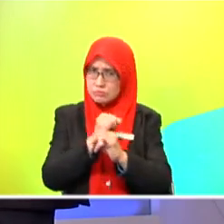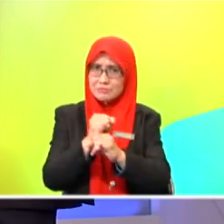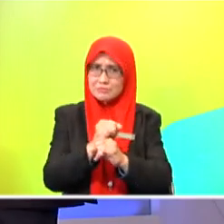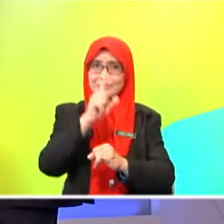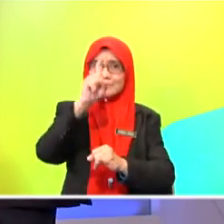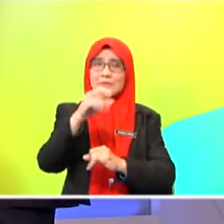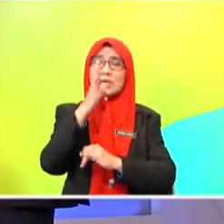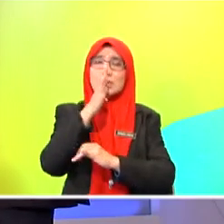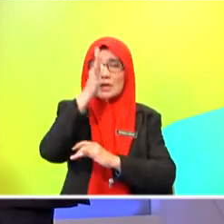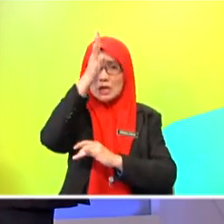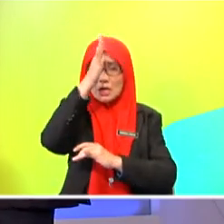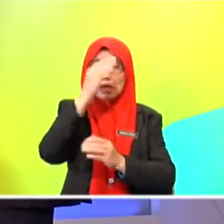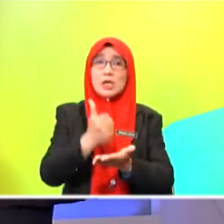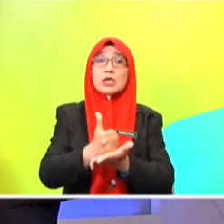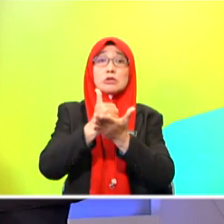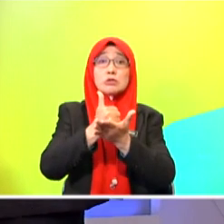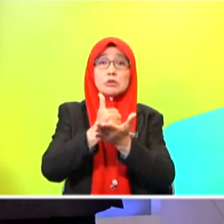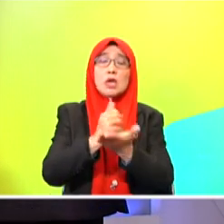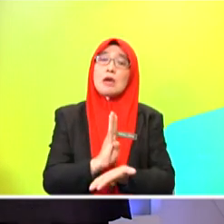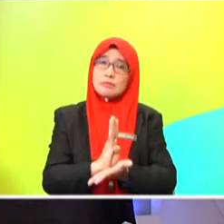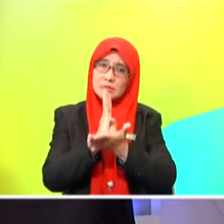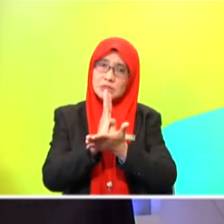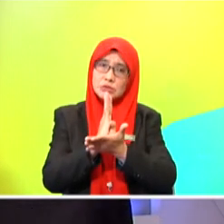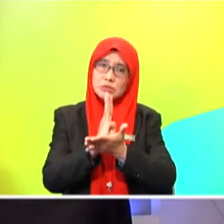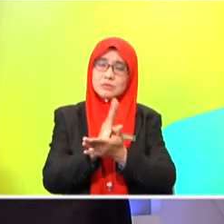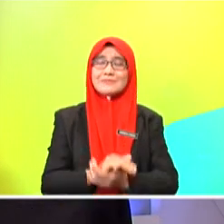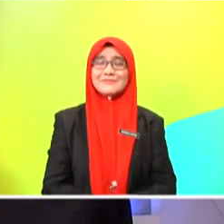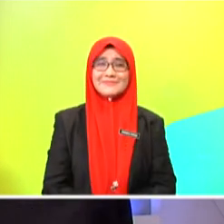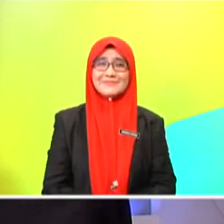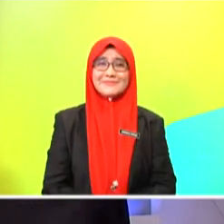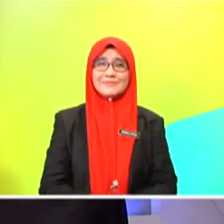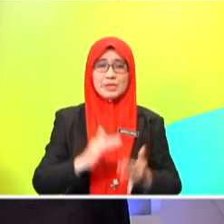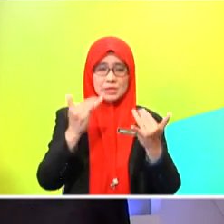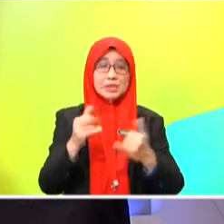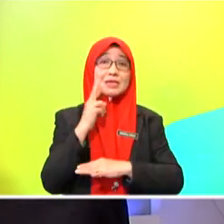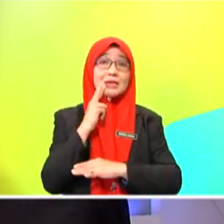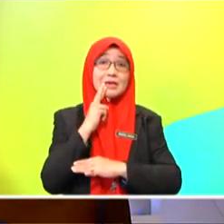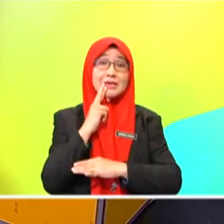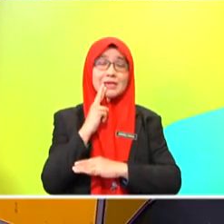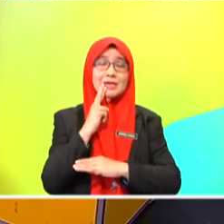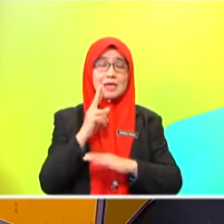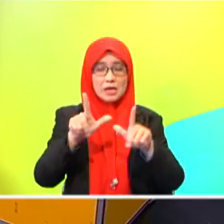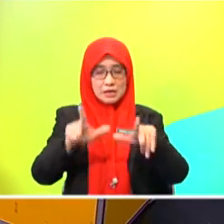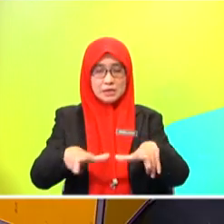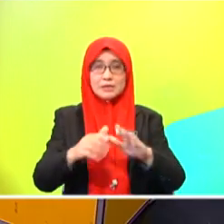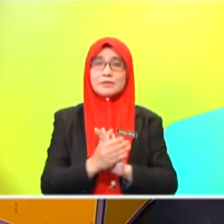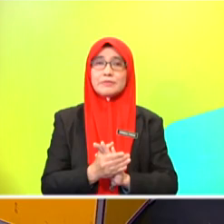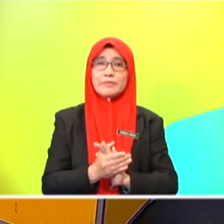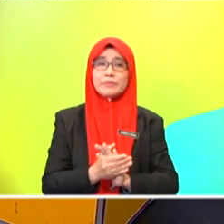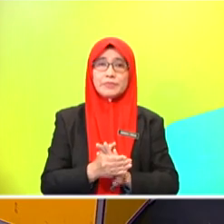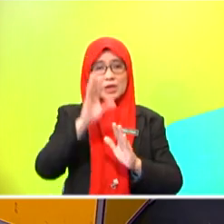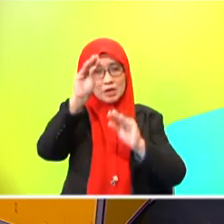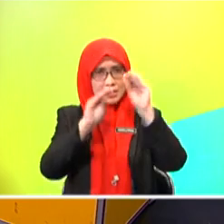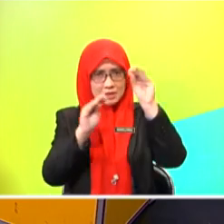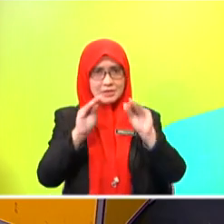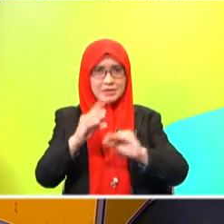bapa ada bersama ketika melakukan aktiviti ini. Okey. Jadi cikgu, Ria letakkan dahulu pastu sini boleh cikgu? Boleh, hiaskan di situ. Okey, Ria